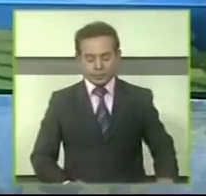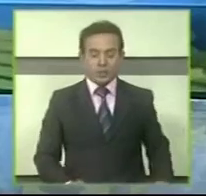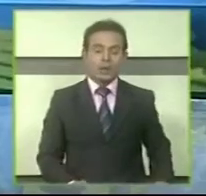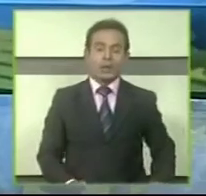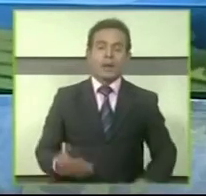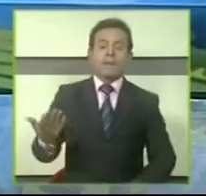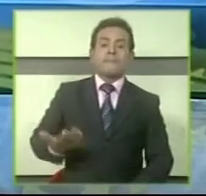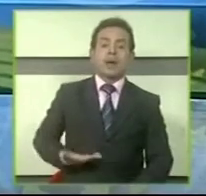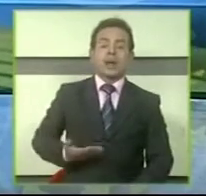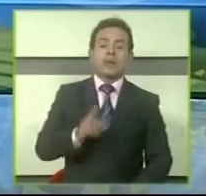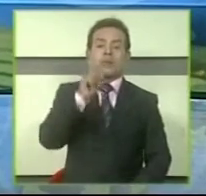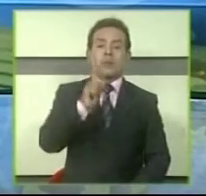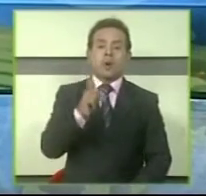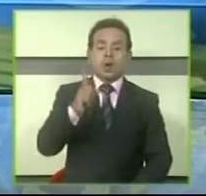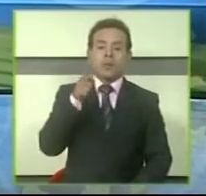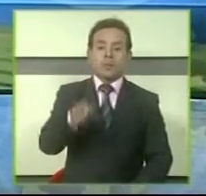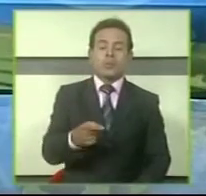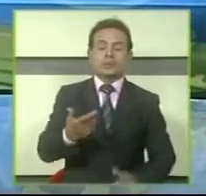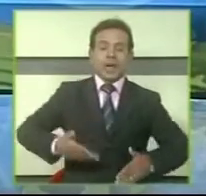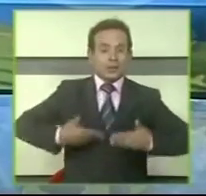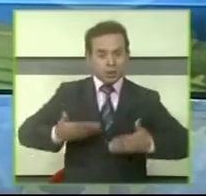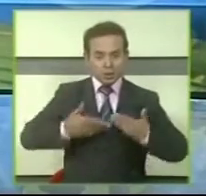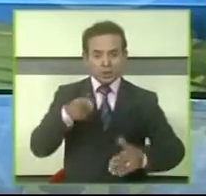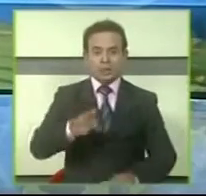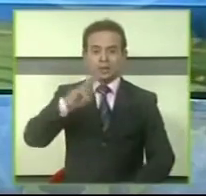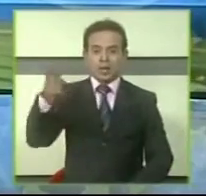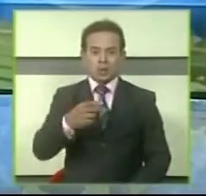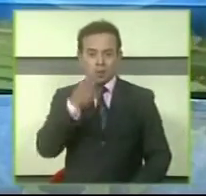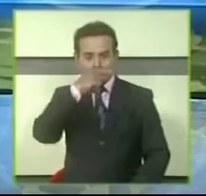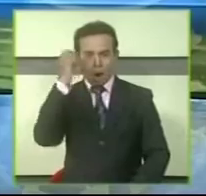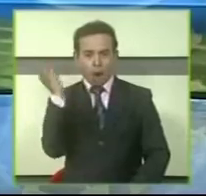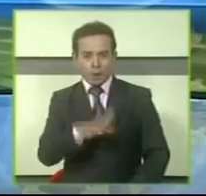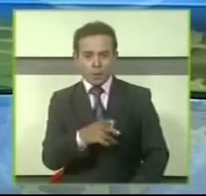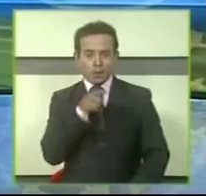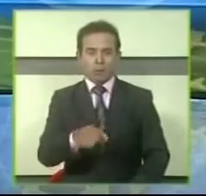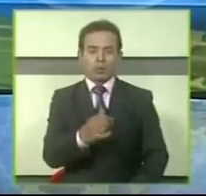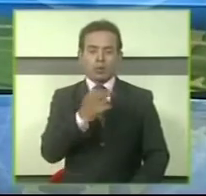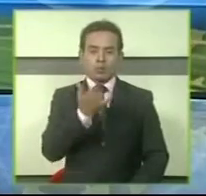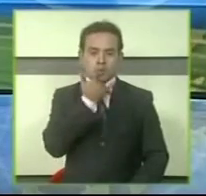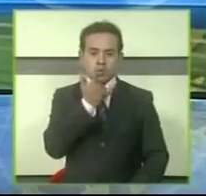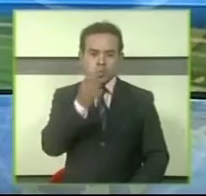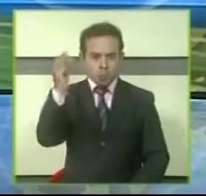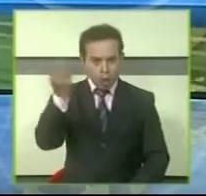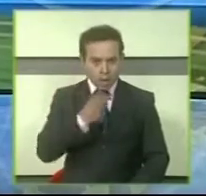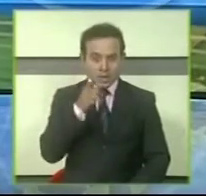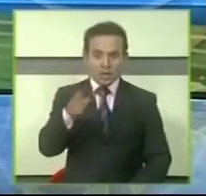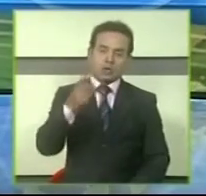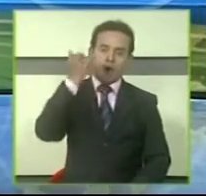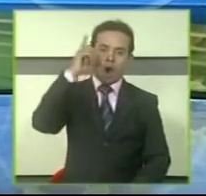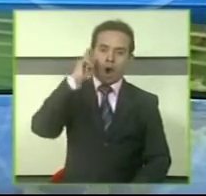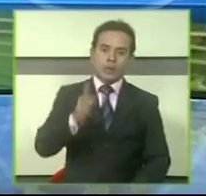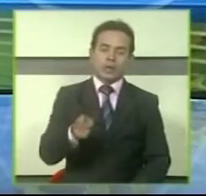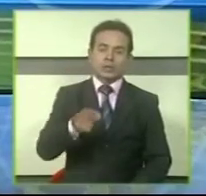पहला बैशाखे निये जारा वितर्क सृष्टि करते चाय मानसिक दुन्नतार पाशापाशी तारा मौलवादेर मददपुष्ट बोले मंतव्य करेछेन आवामी लीगेर प्रचार और प्रकाशना